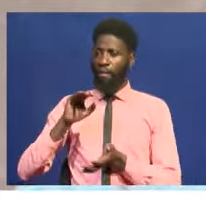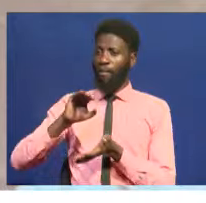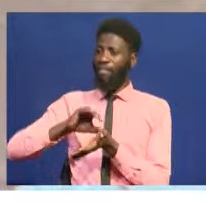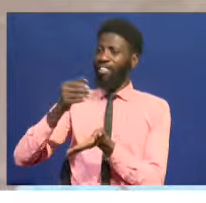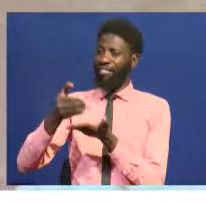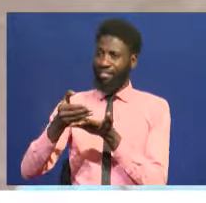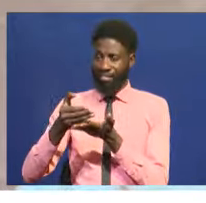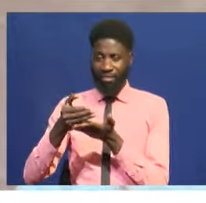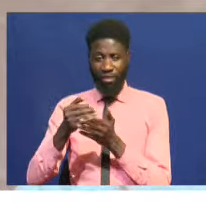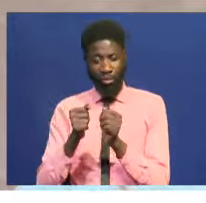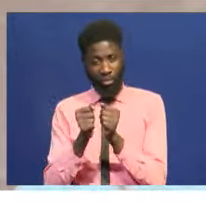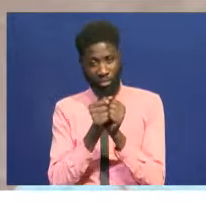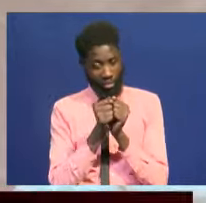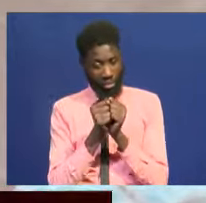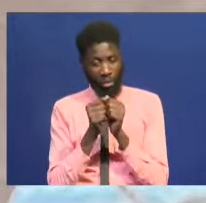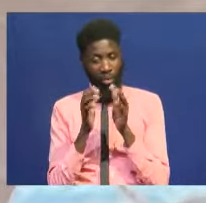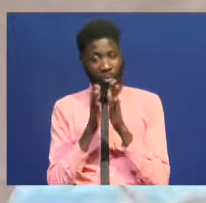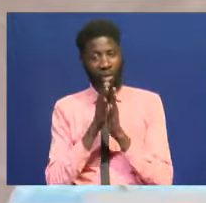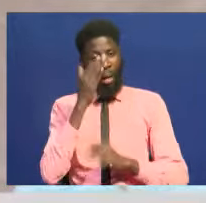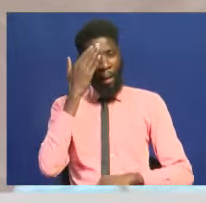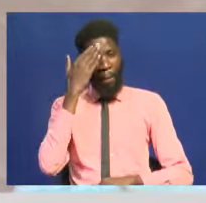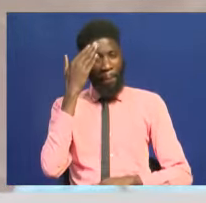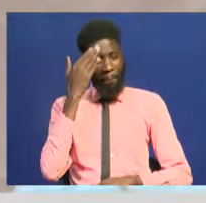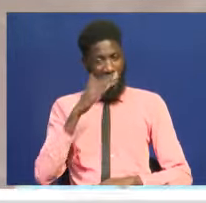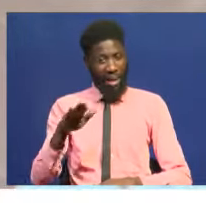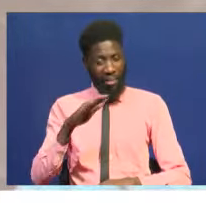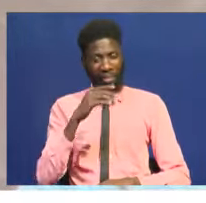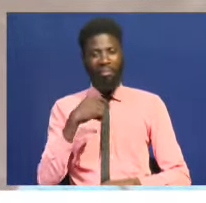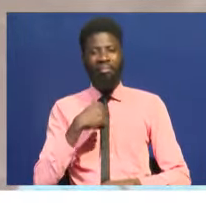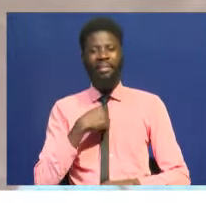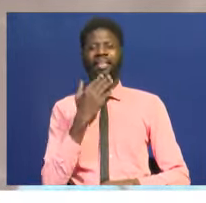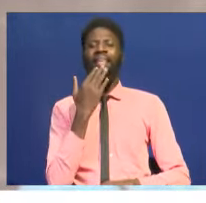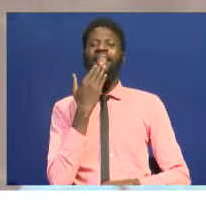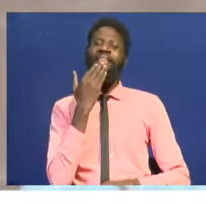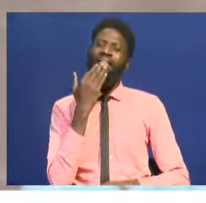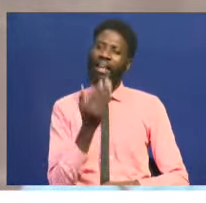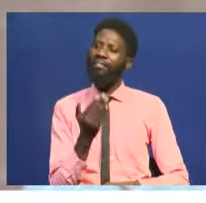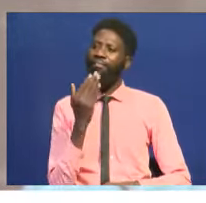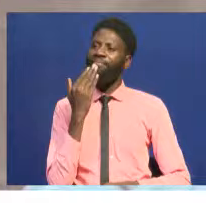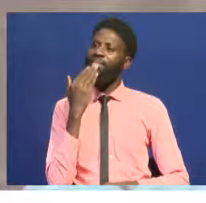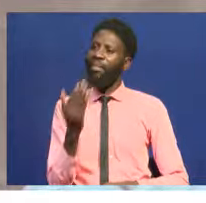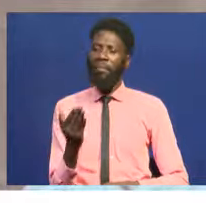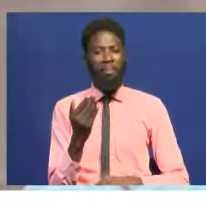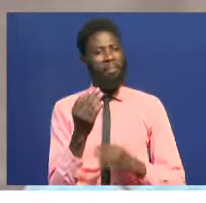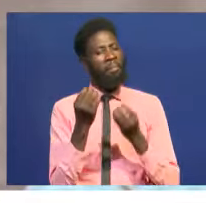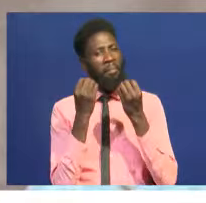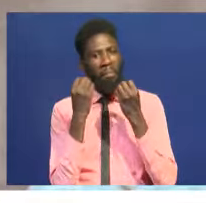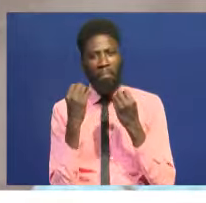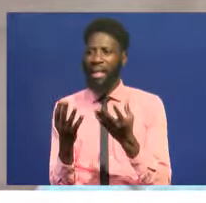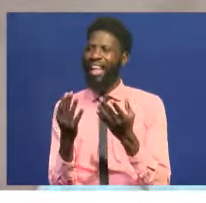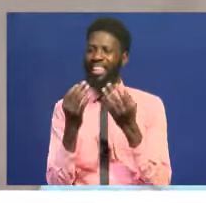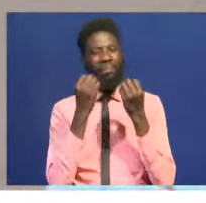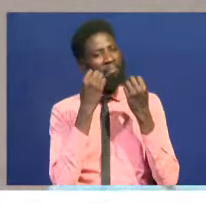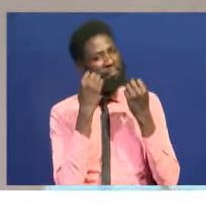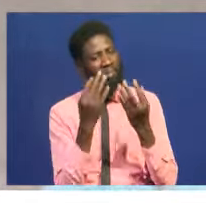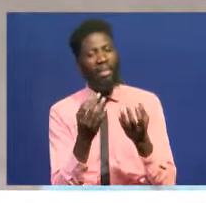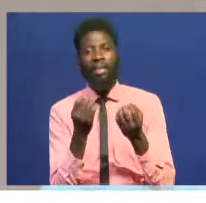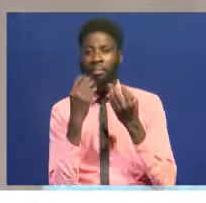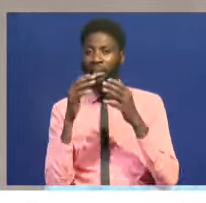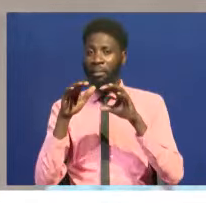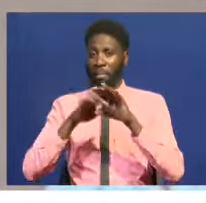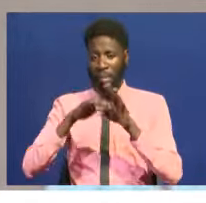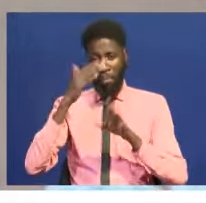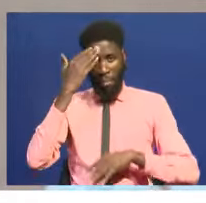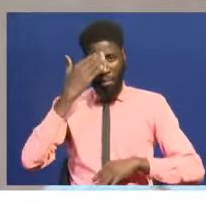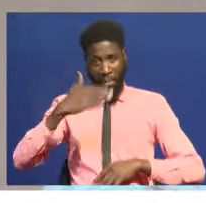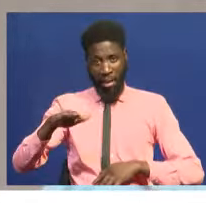tukiungana na bunge, na nimeshukuru wabunge wengi hapa wameongea na wamesema